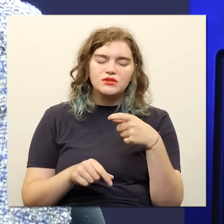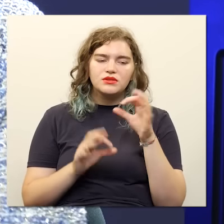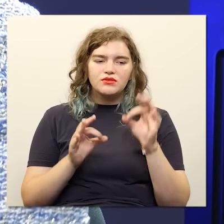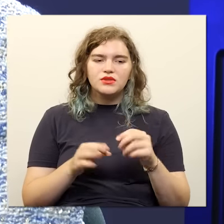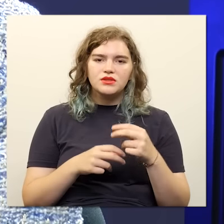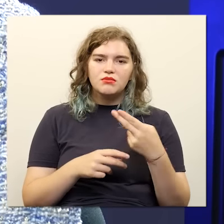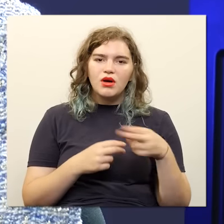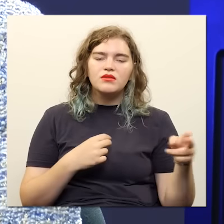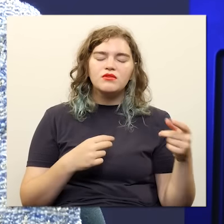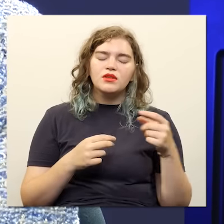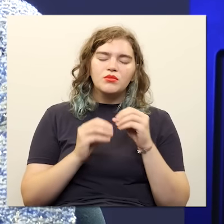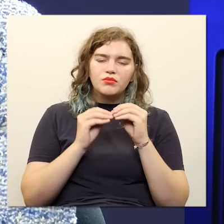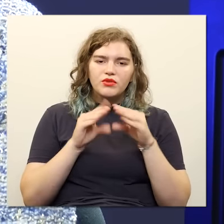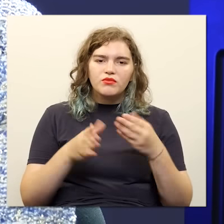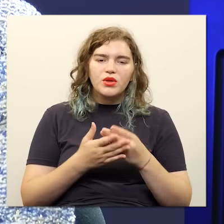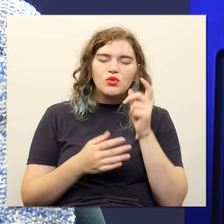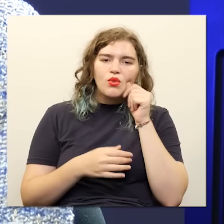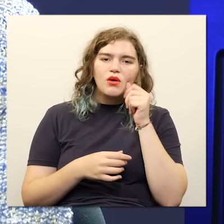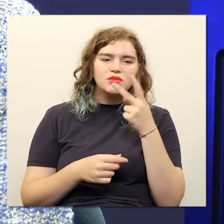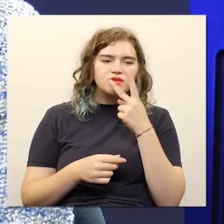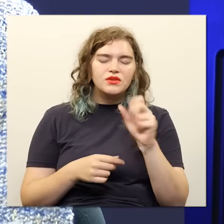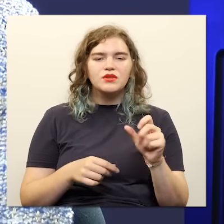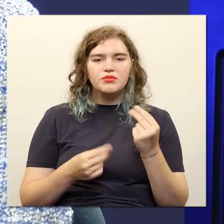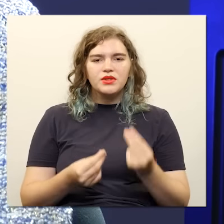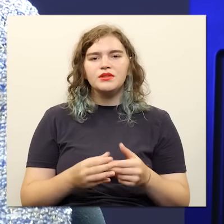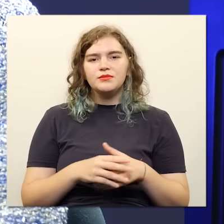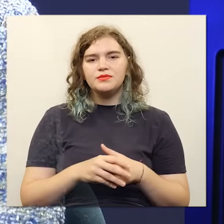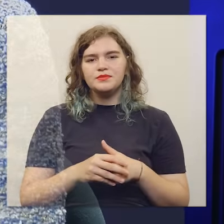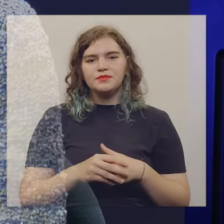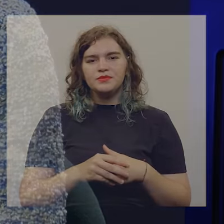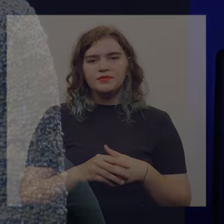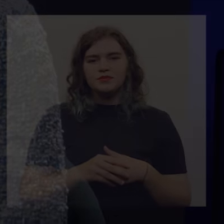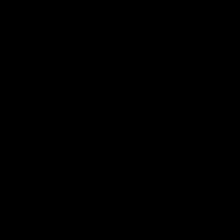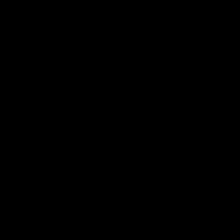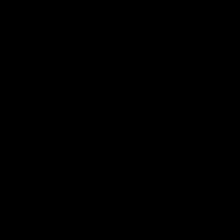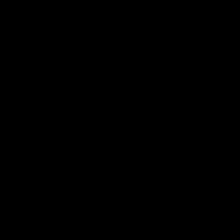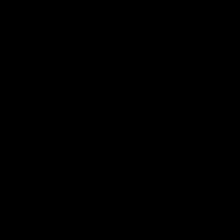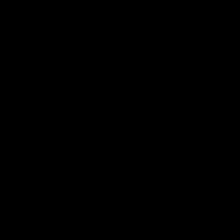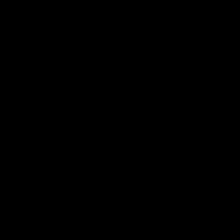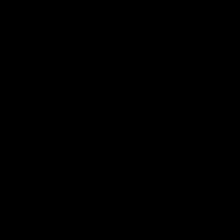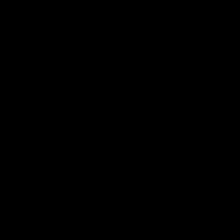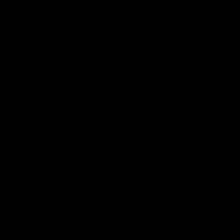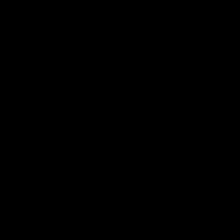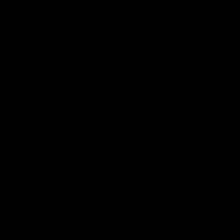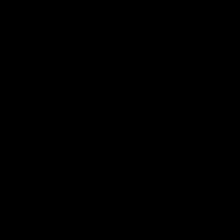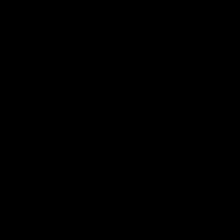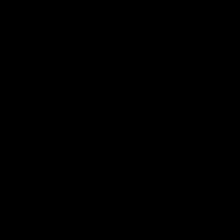voi să fiți mai departe o binecuvântare. Să ne revedem cu bine! Yeah.